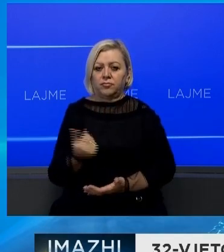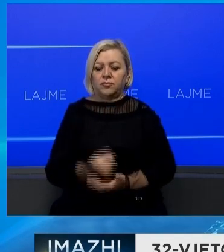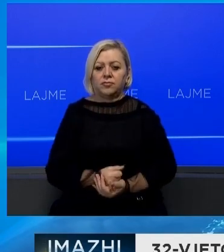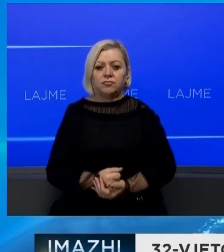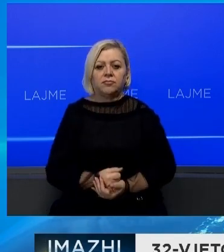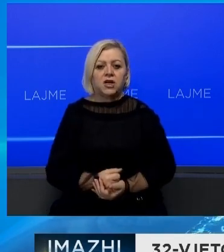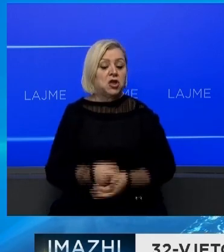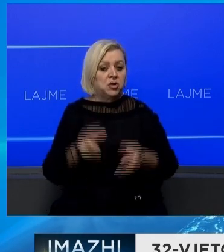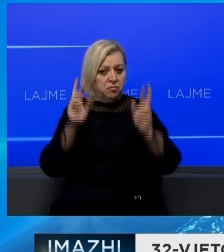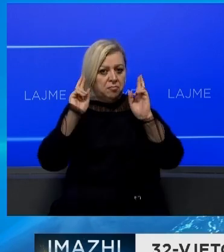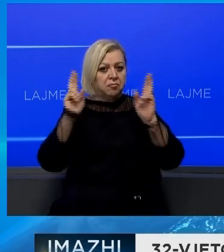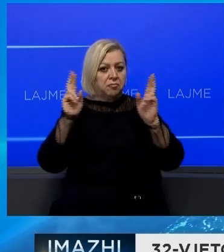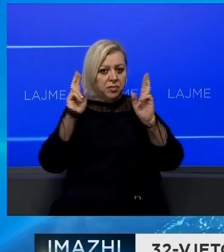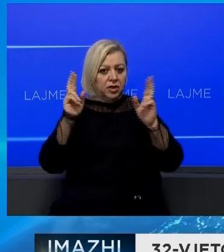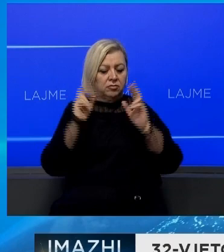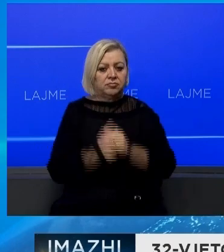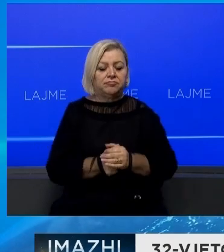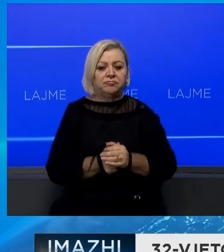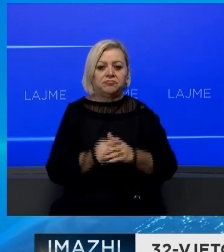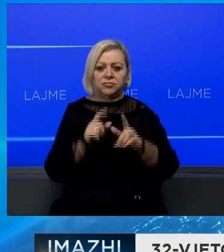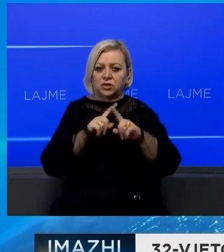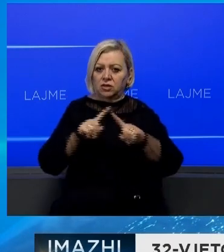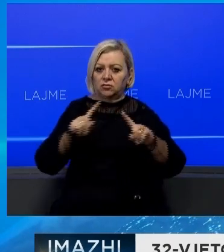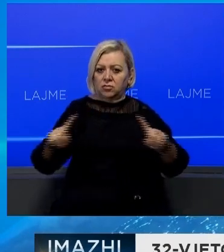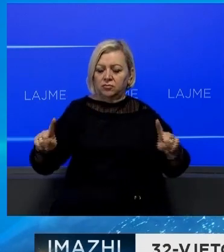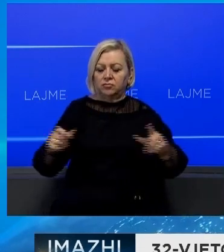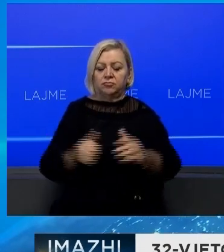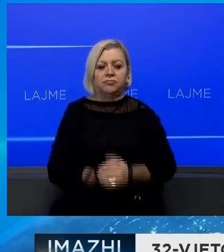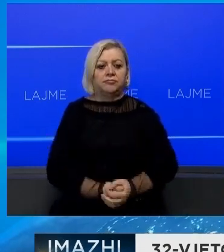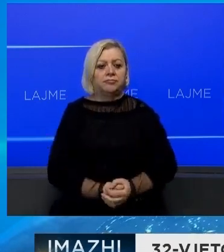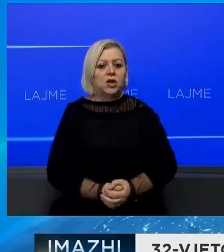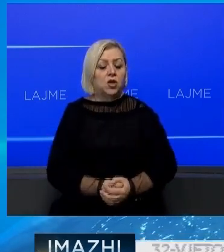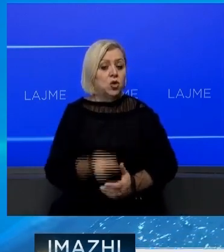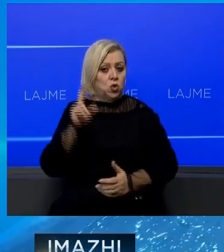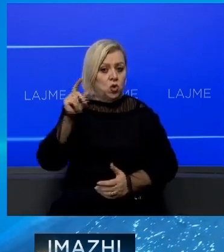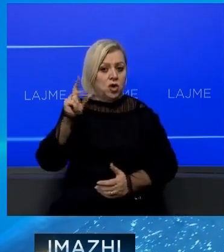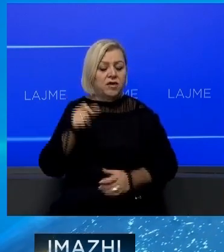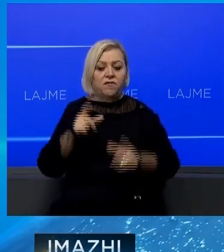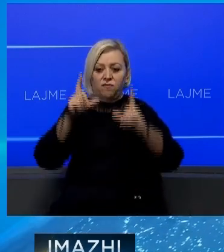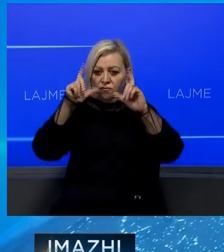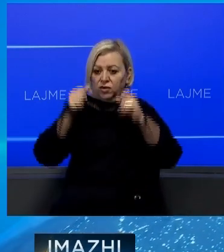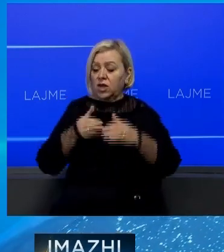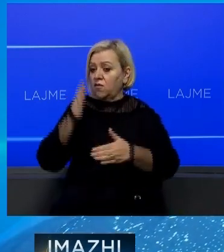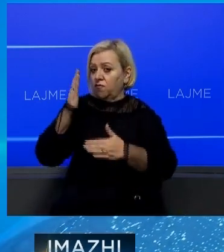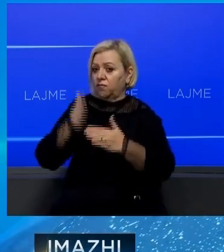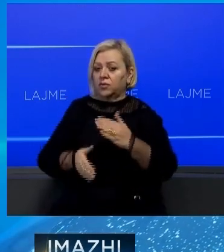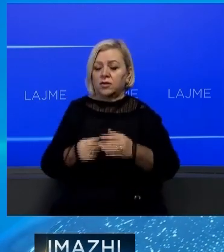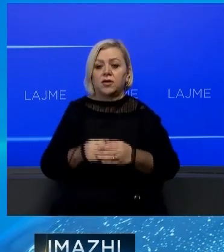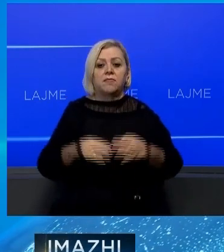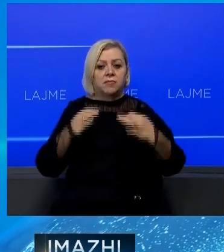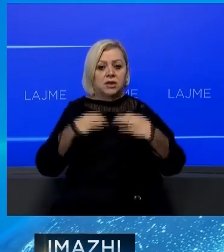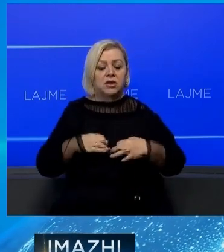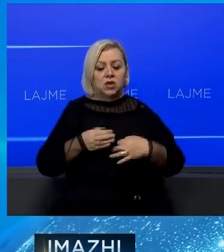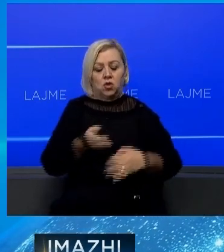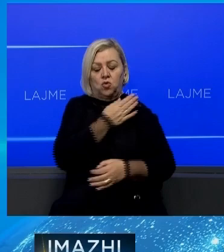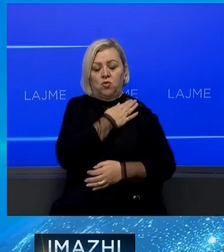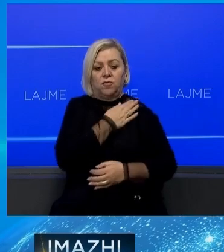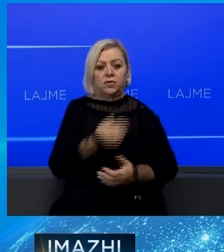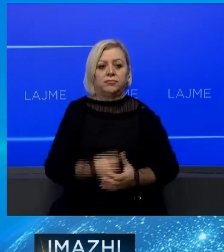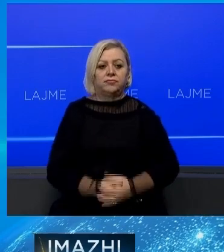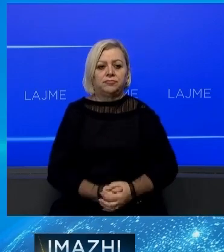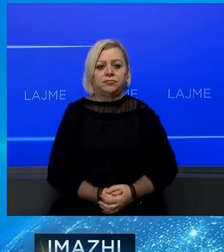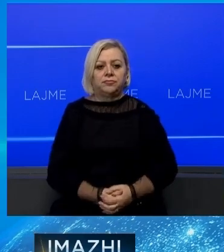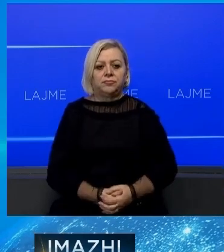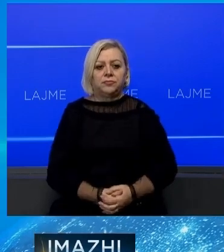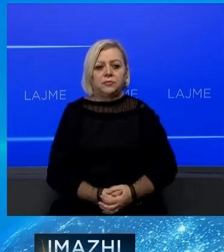talë më shpesoj të të bëj disa ekspozita të mrekullueshme. Ruhani ishte fotografi fundit i ish-presidentit Rugova.